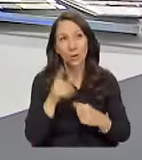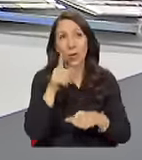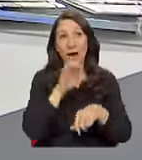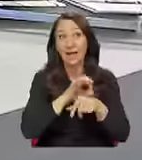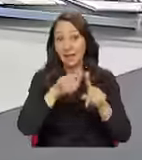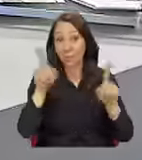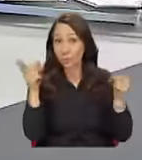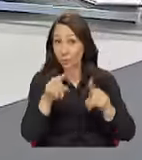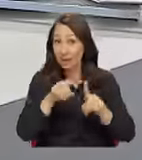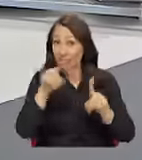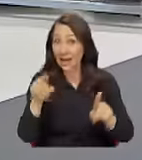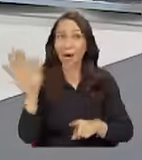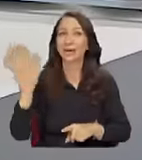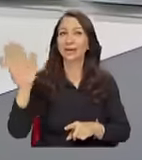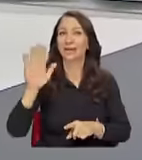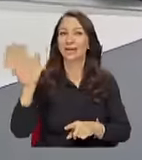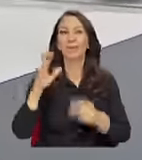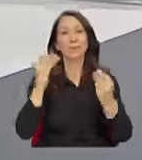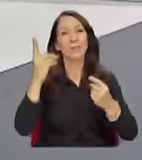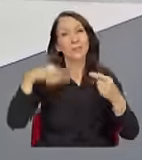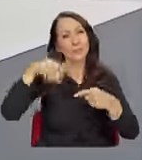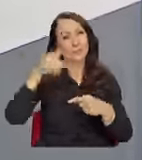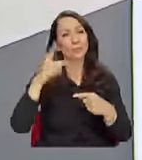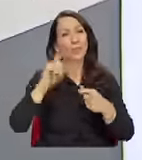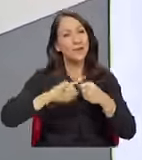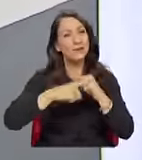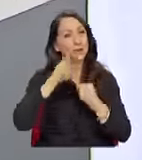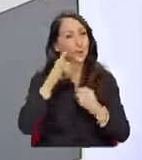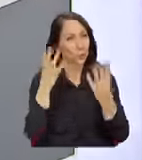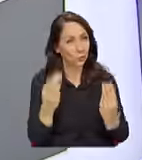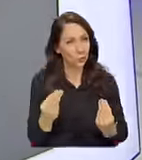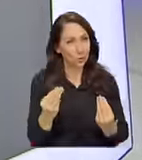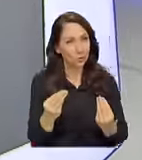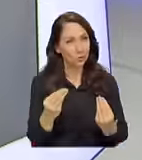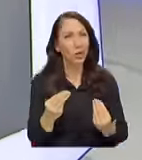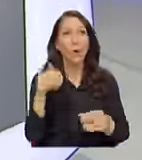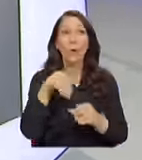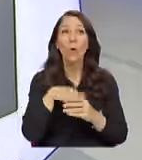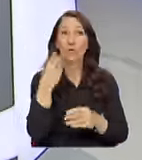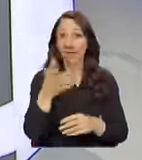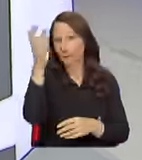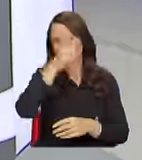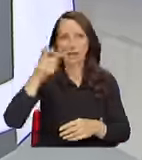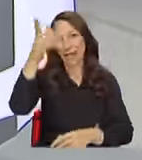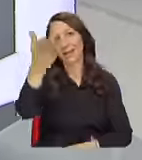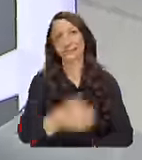dek, buluşuncaya dek hoşça kalın. Güzel bir gün, güzel bir hafta sonu olsun. Oy ver Türkiye.